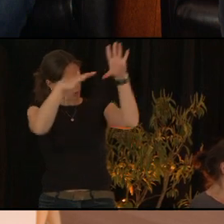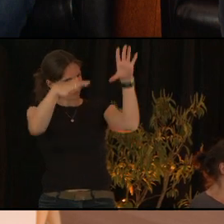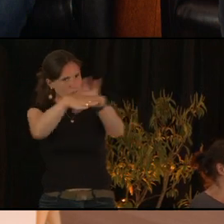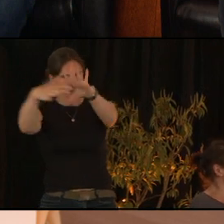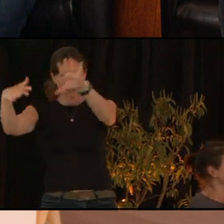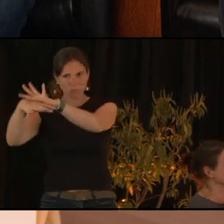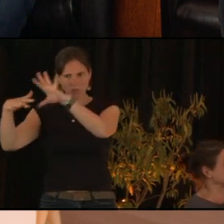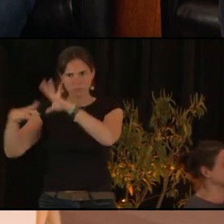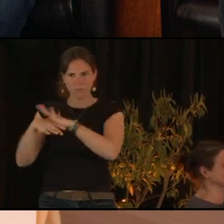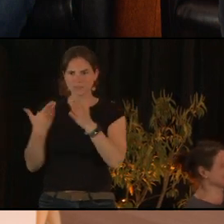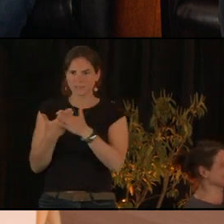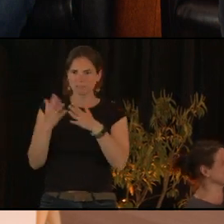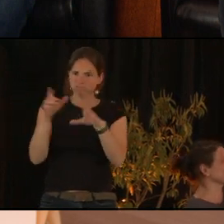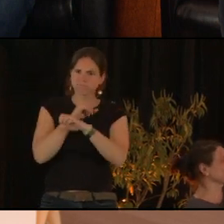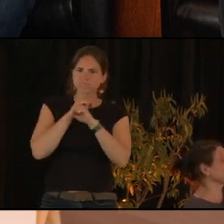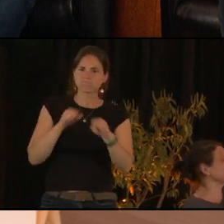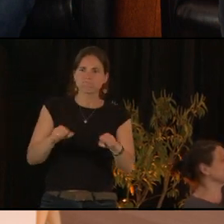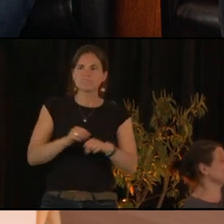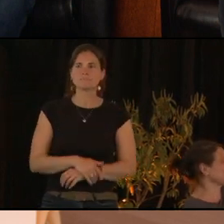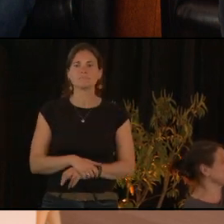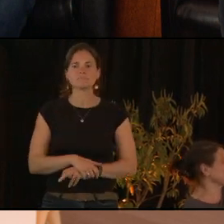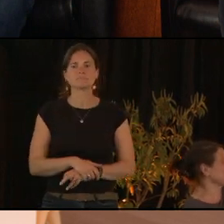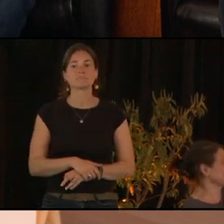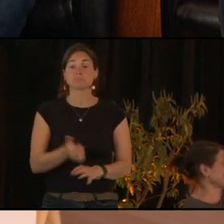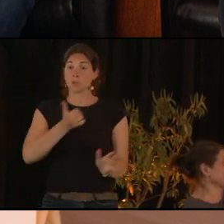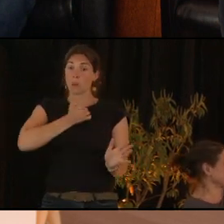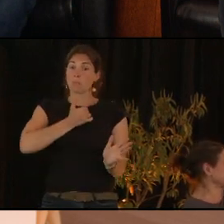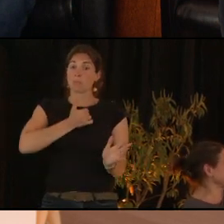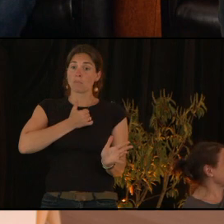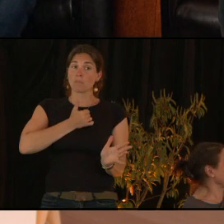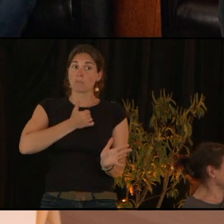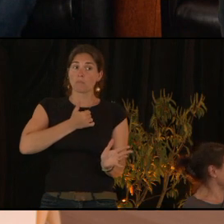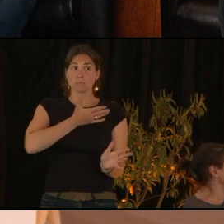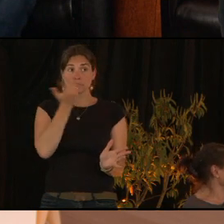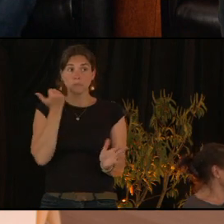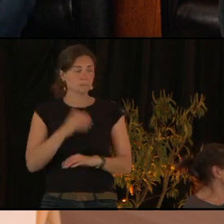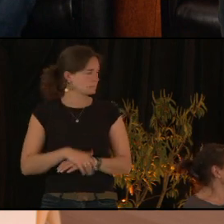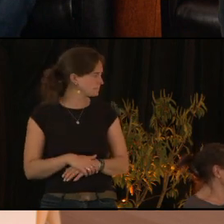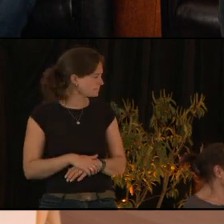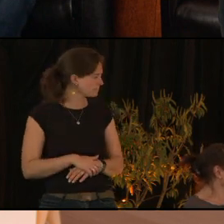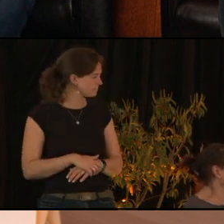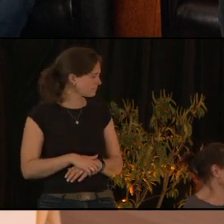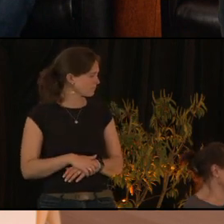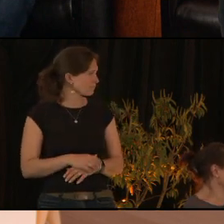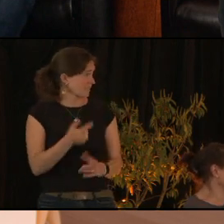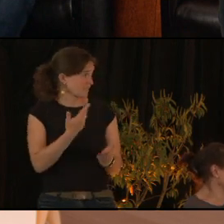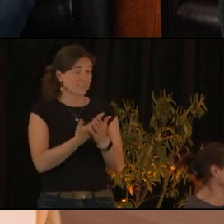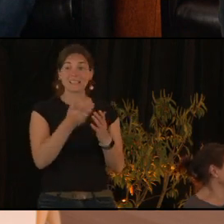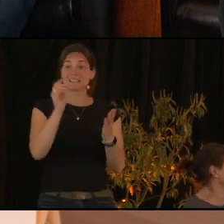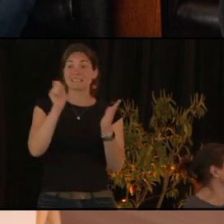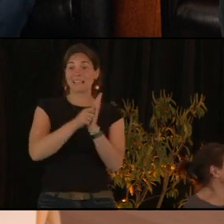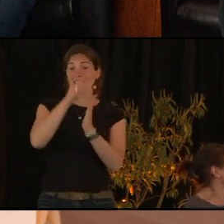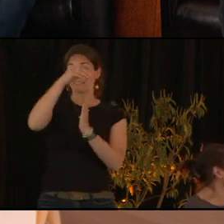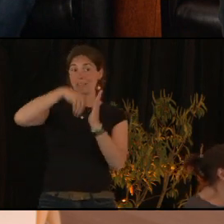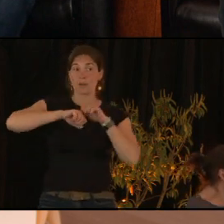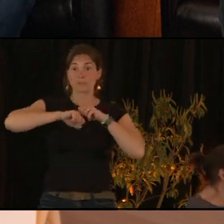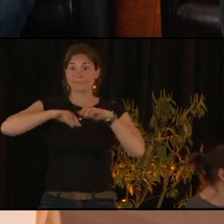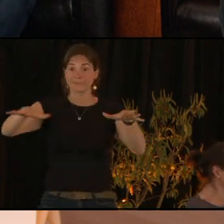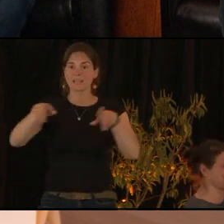complètement dépassée. Il y a l'intention, et puis il y a tout l'inconscient du texte qui est drainé derrière et qu'on n'avait pas du tout soupçonné.